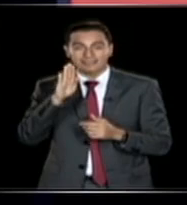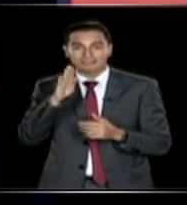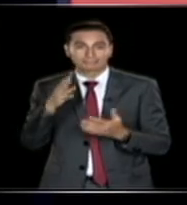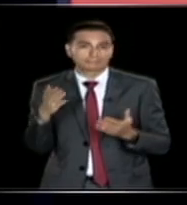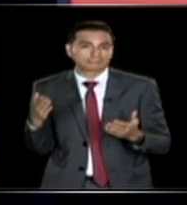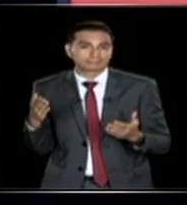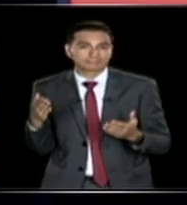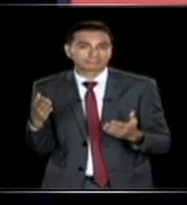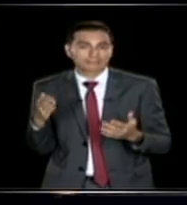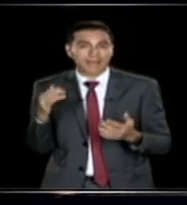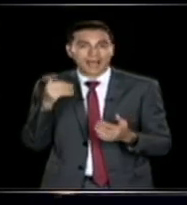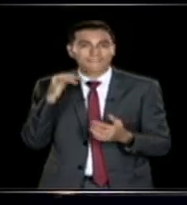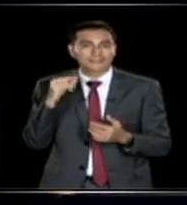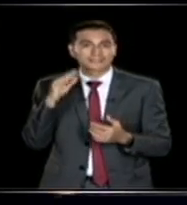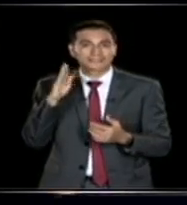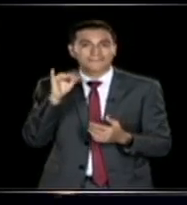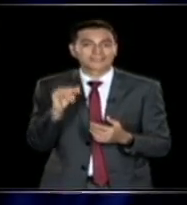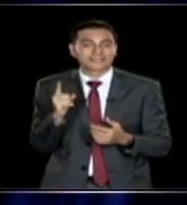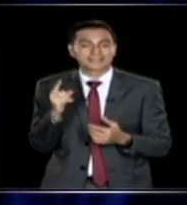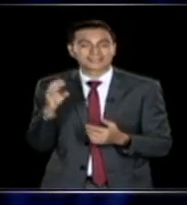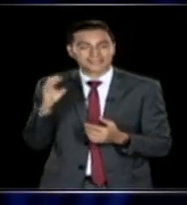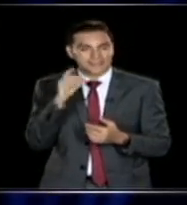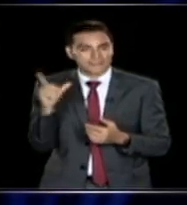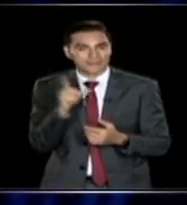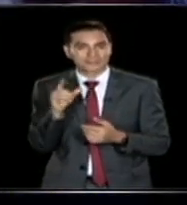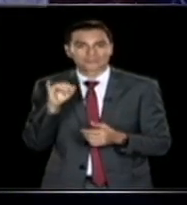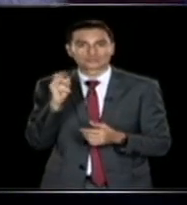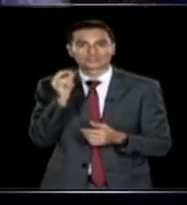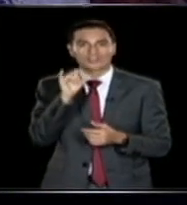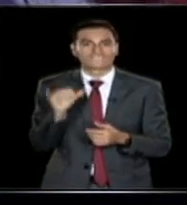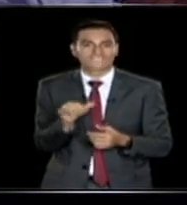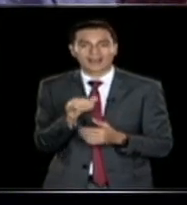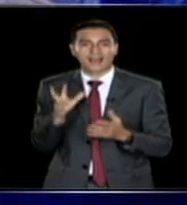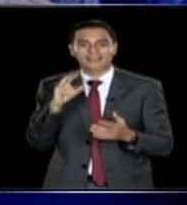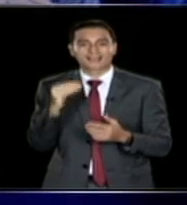إجابتي أحمد سمير. إجابة صحيحة.